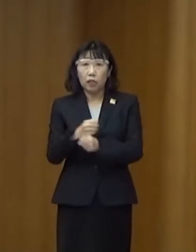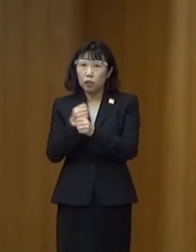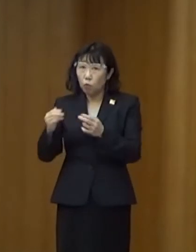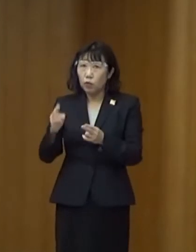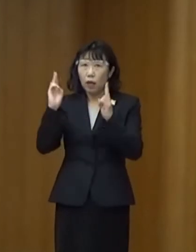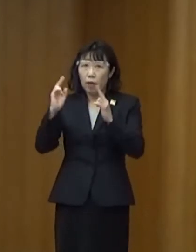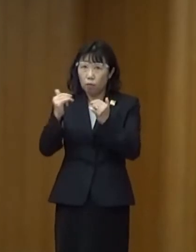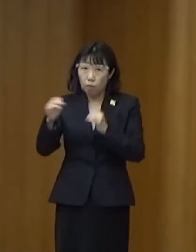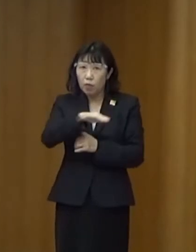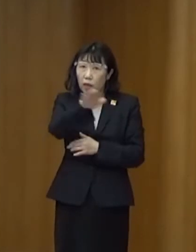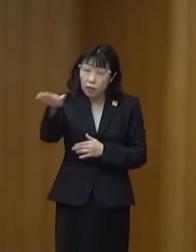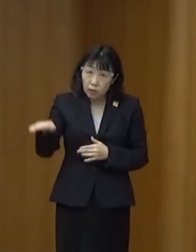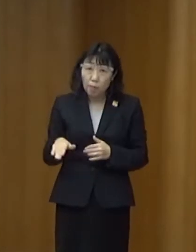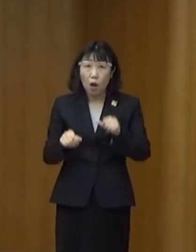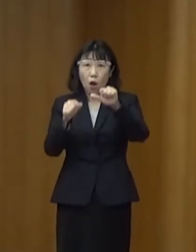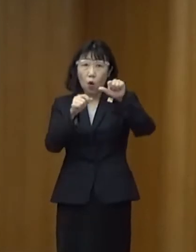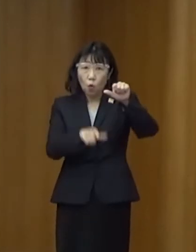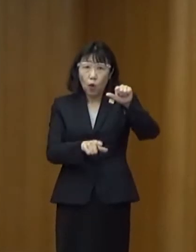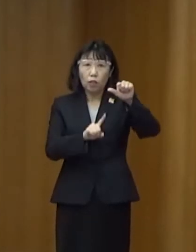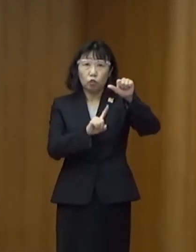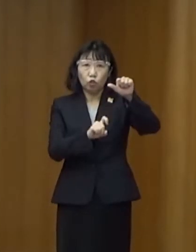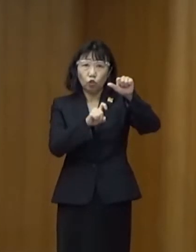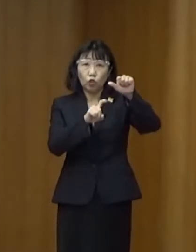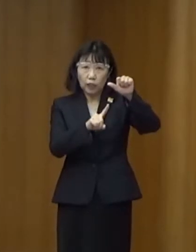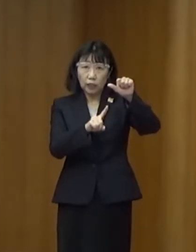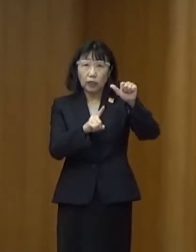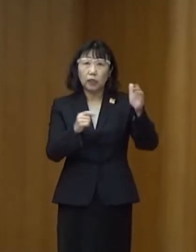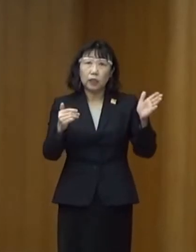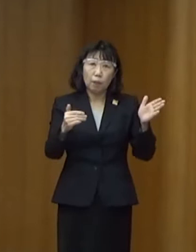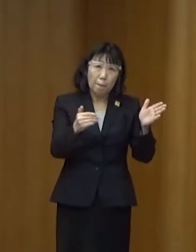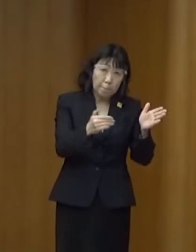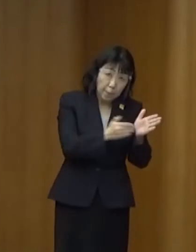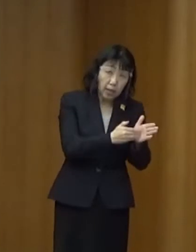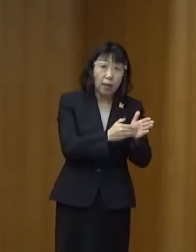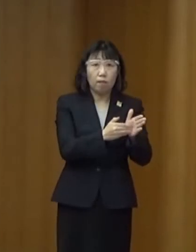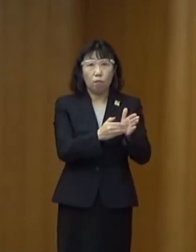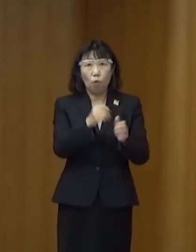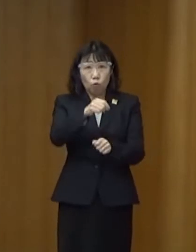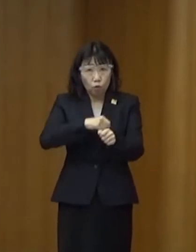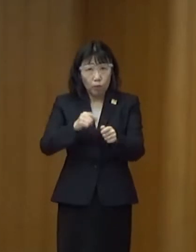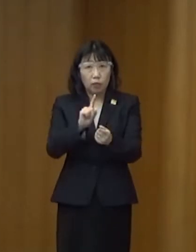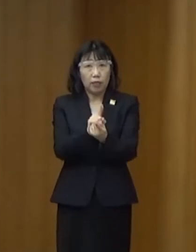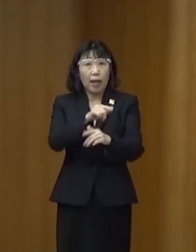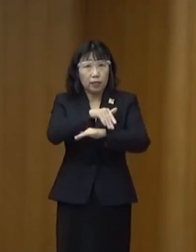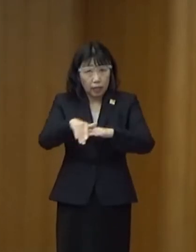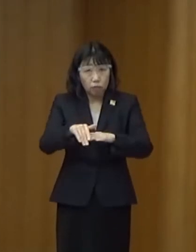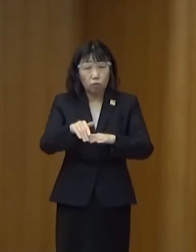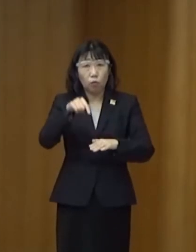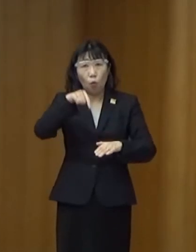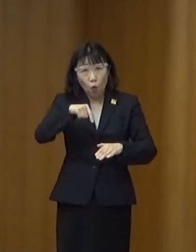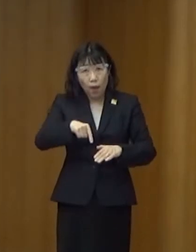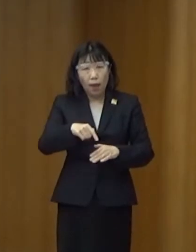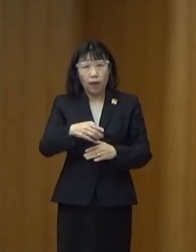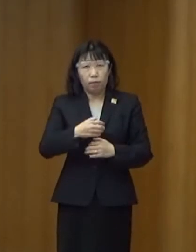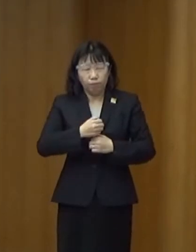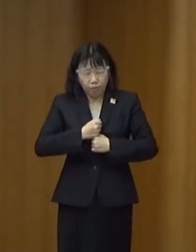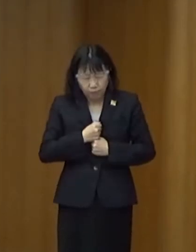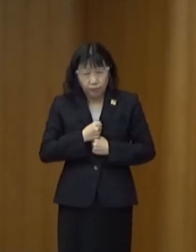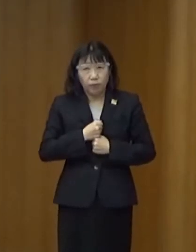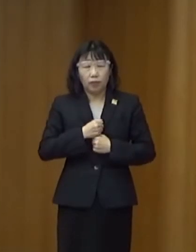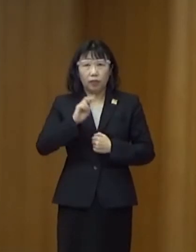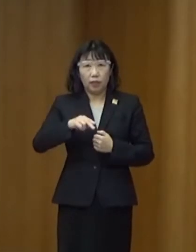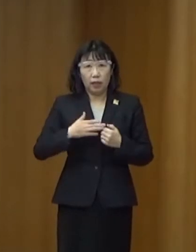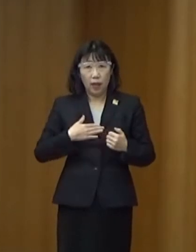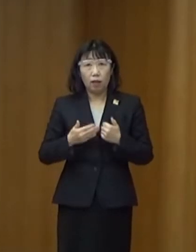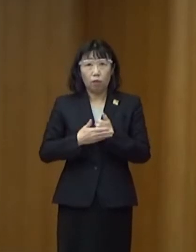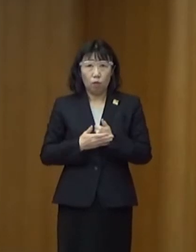方々、5月11日までこの特別対策、その徹底について皆様にご理解とご協力